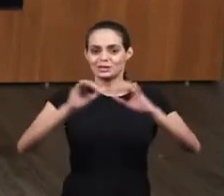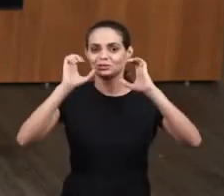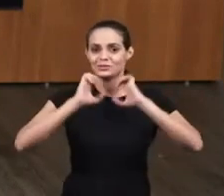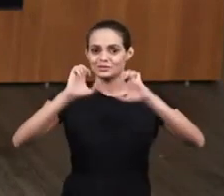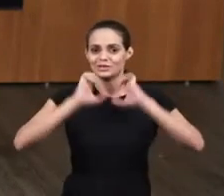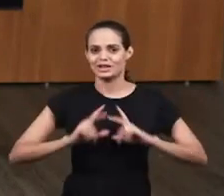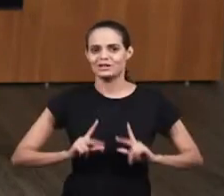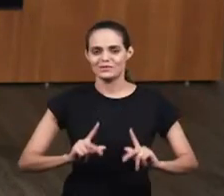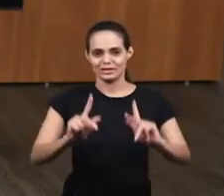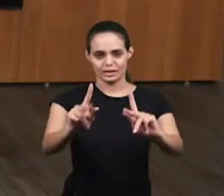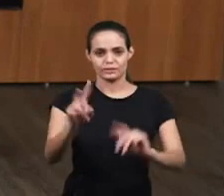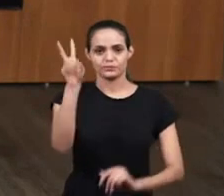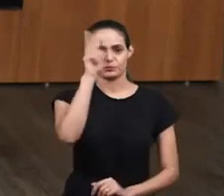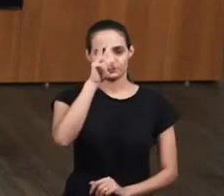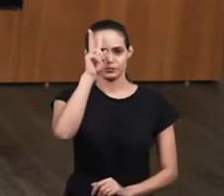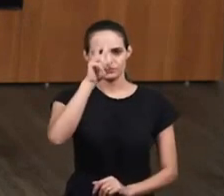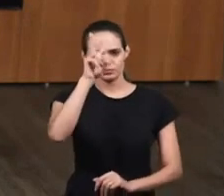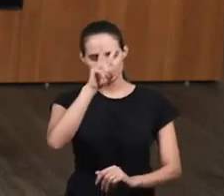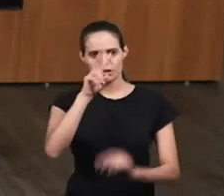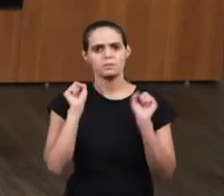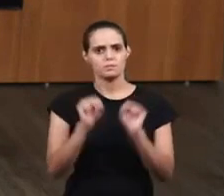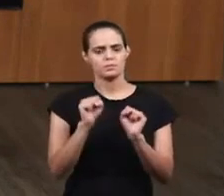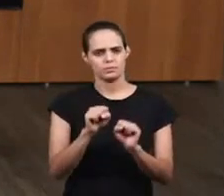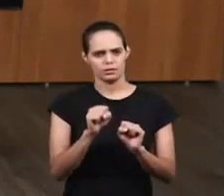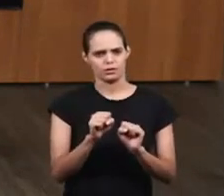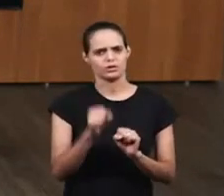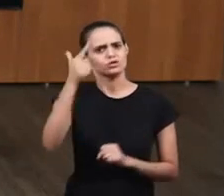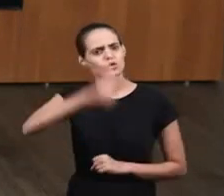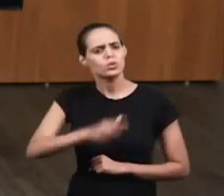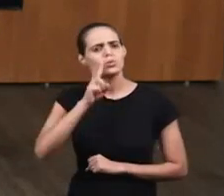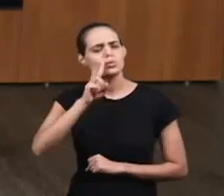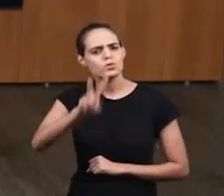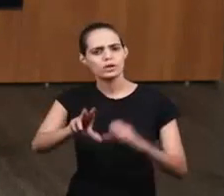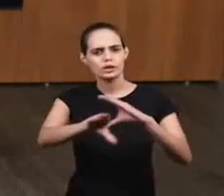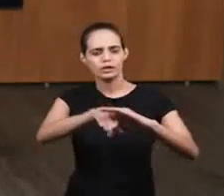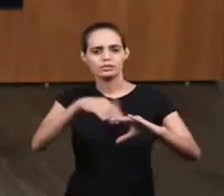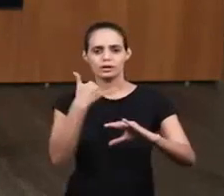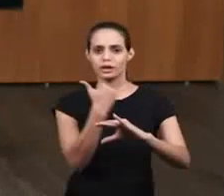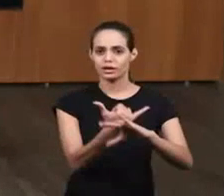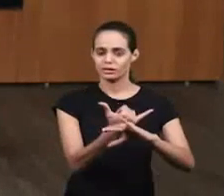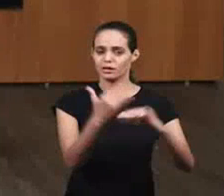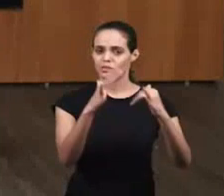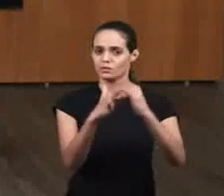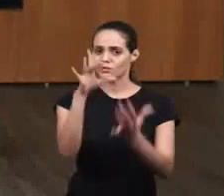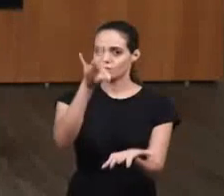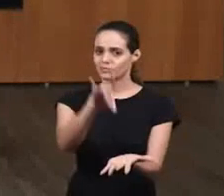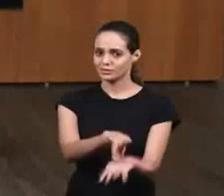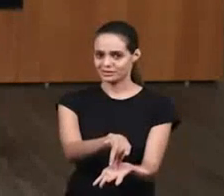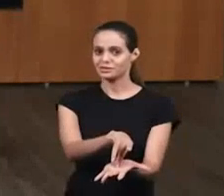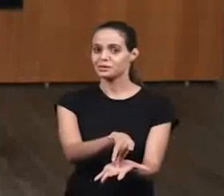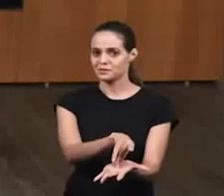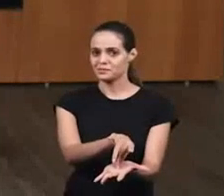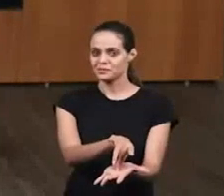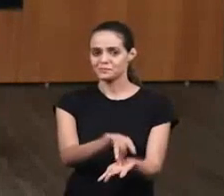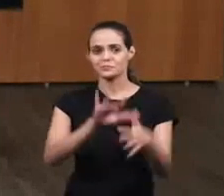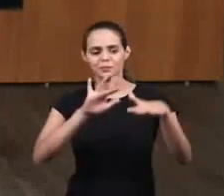Evangeliums. Wir erinnern, dass Sie sich diese Sendung nochmals auf unserem YouTube-Kanal ansehen können. Sehen Sie es sich